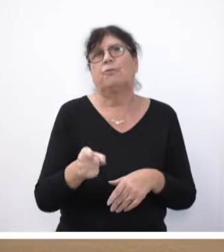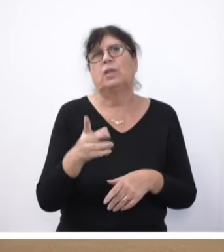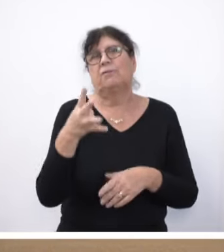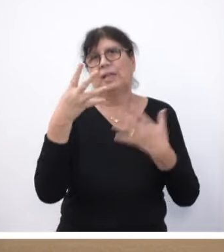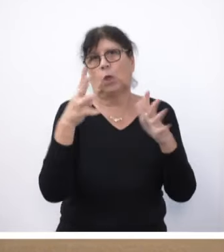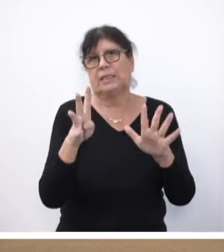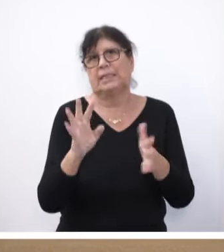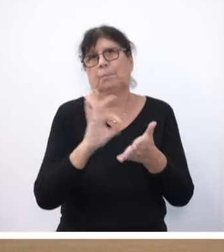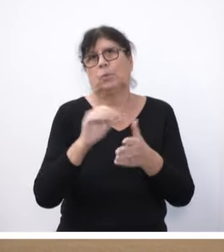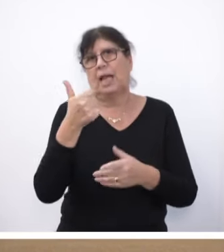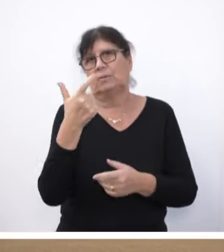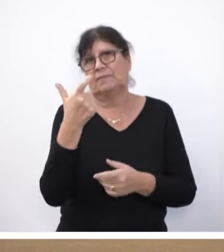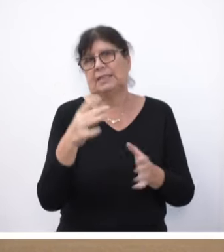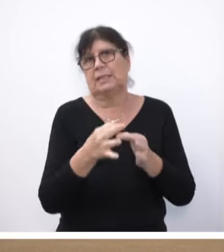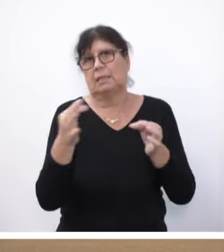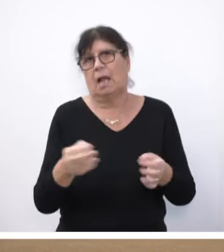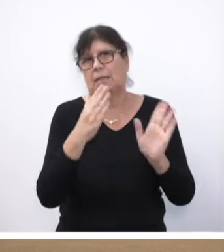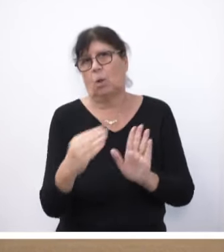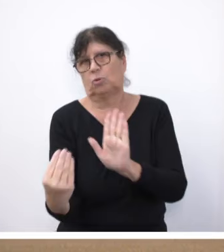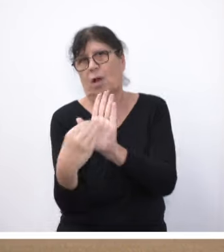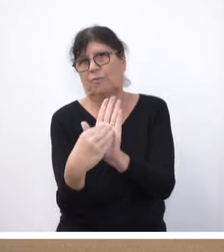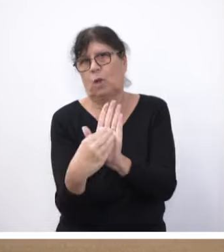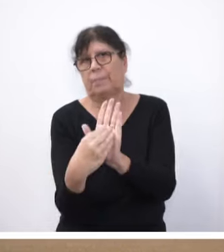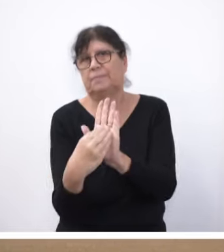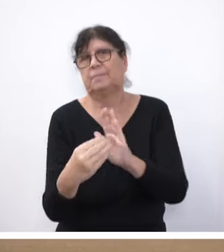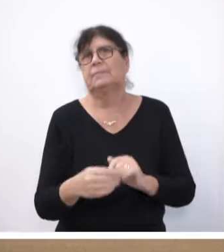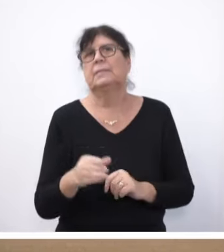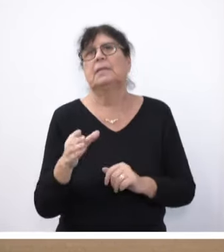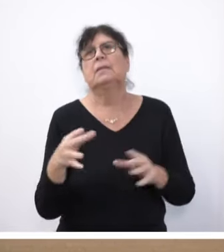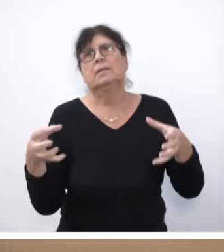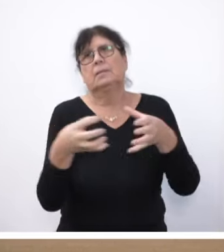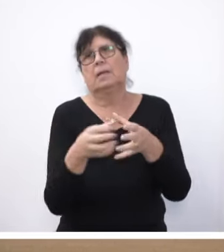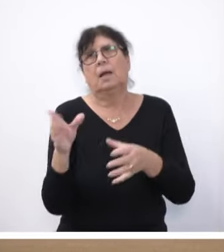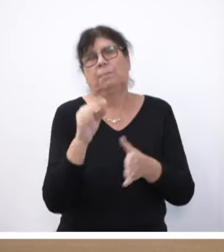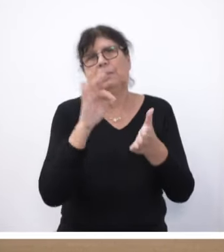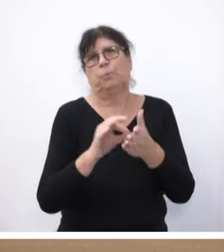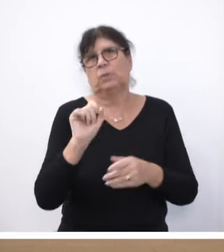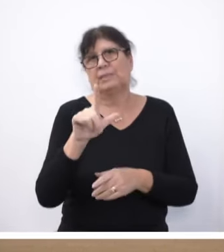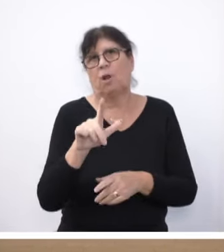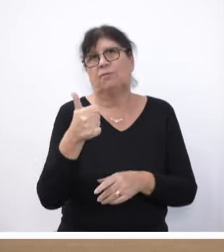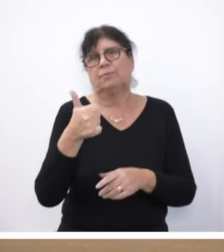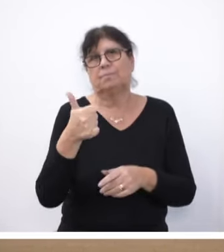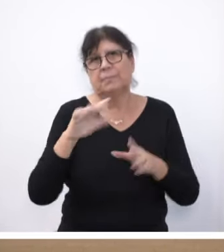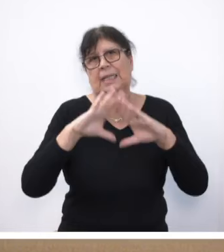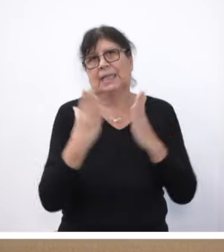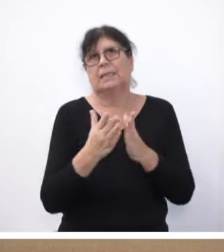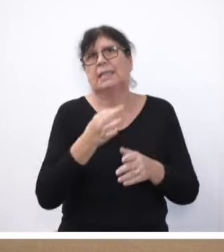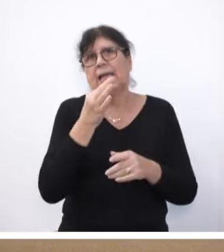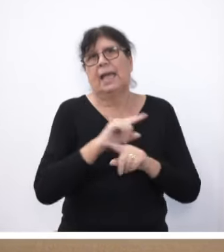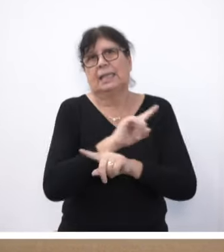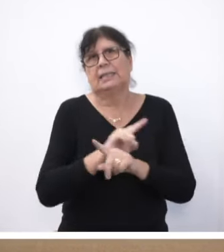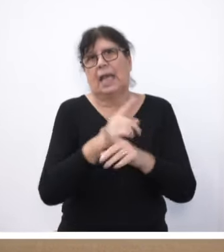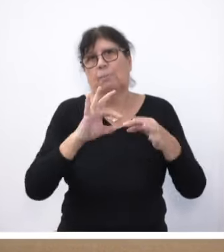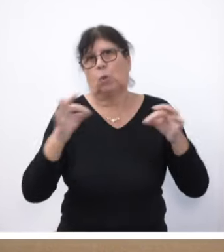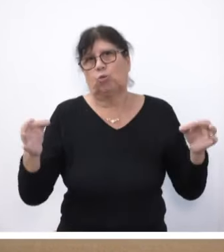17/1194 als Punkt 21 in die Tagesordnung aufgenommen ist und gemeinsam mit Punkt 12 in einem ganzen Redezeitmodul beraten wird.